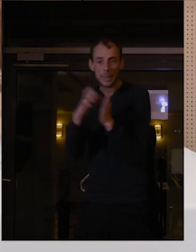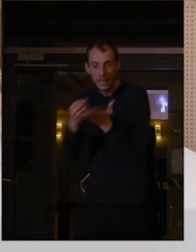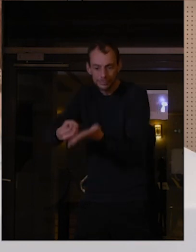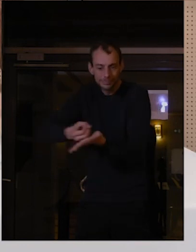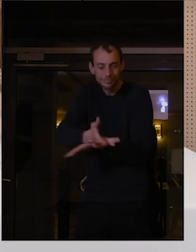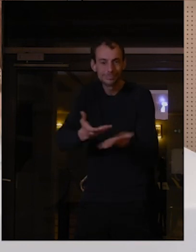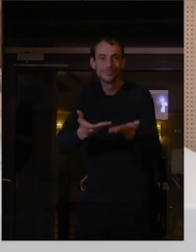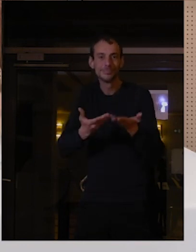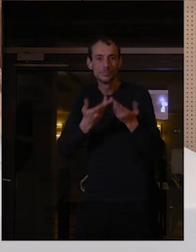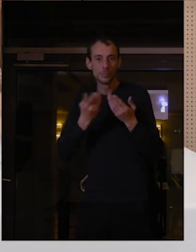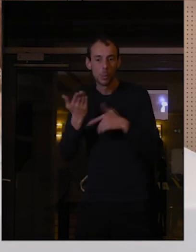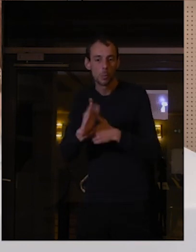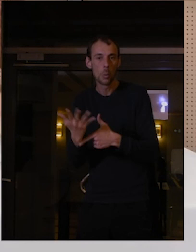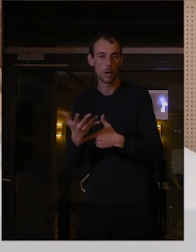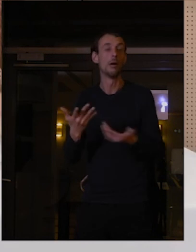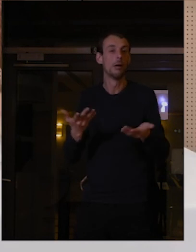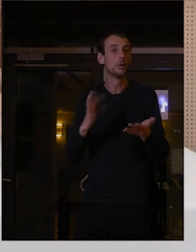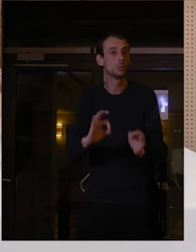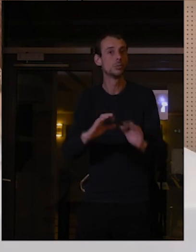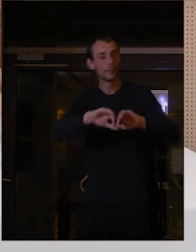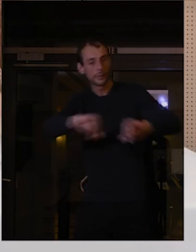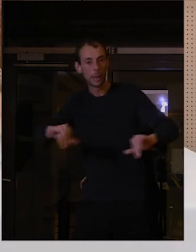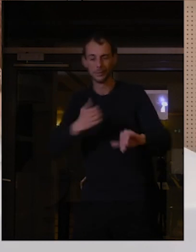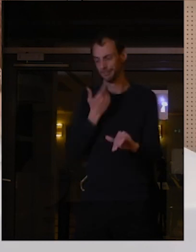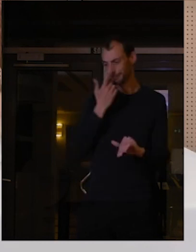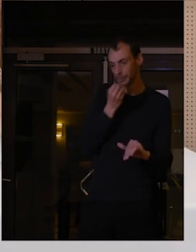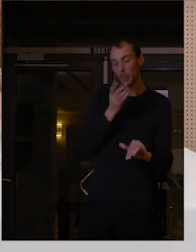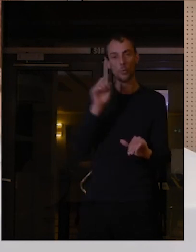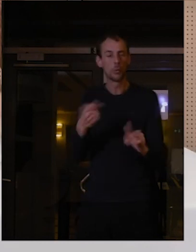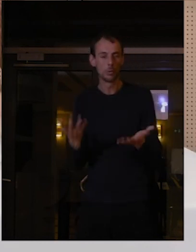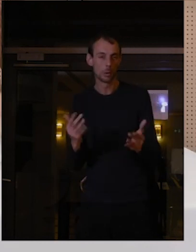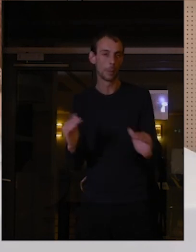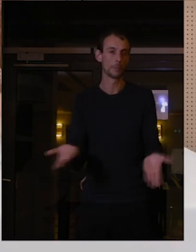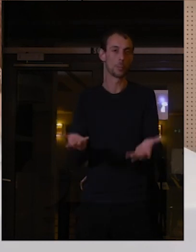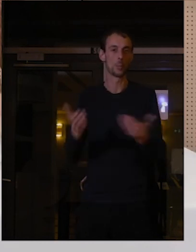scinder, effectivement, mais de pouvoir encourager une mixité.